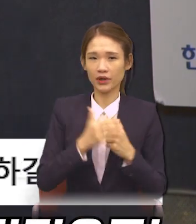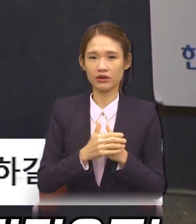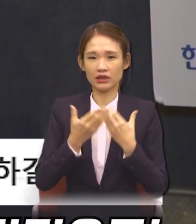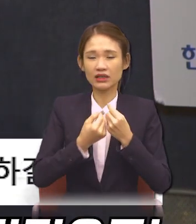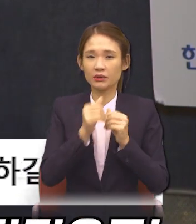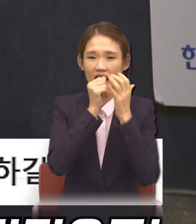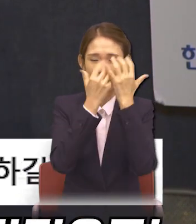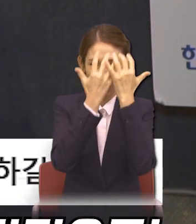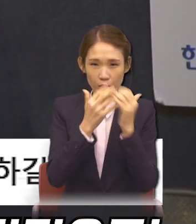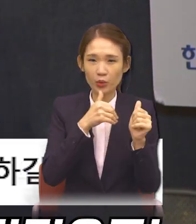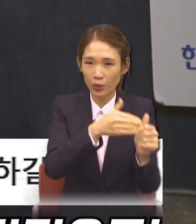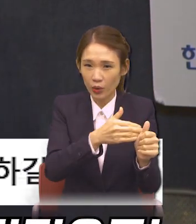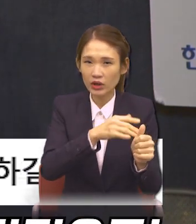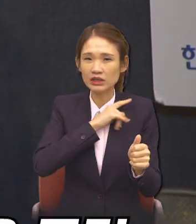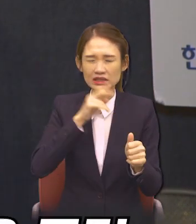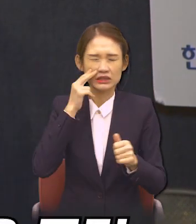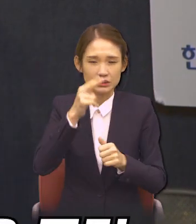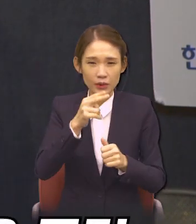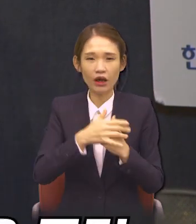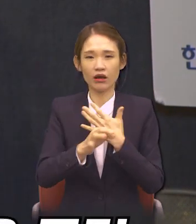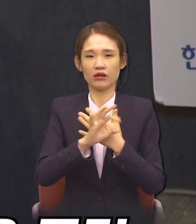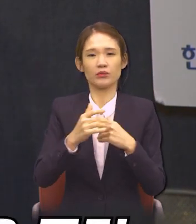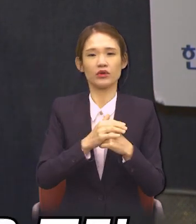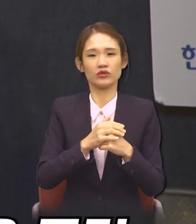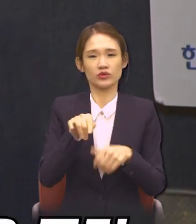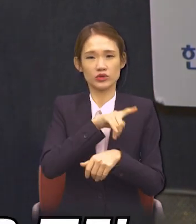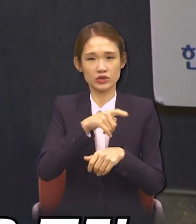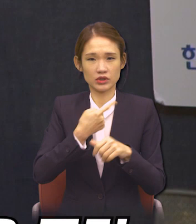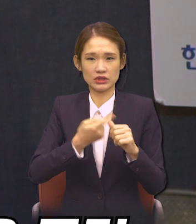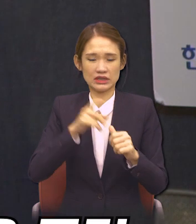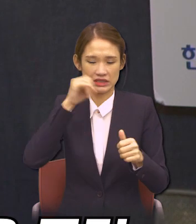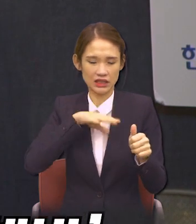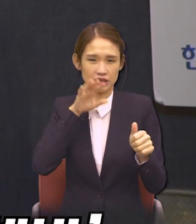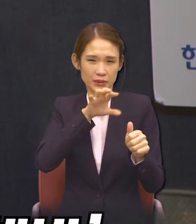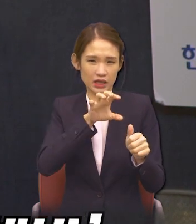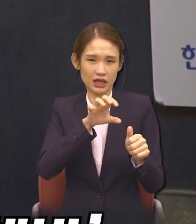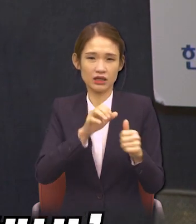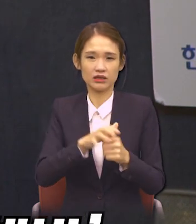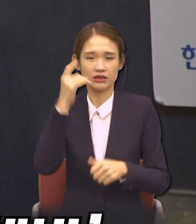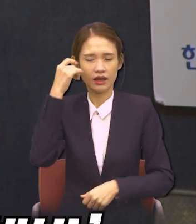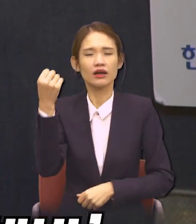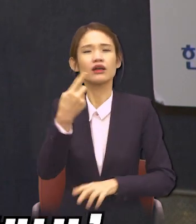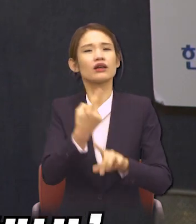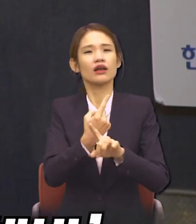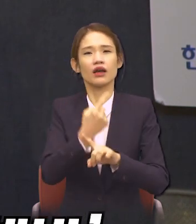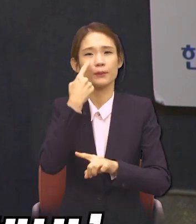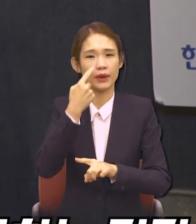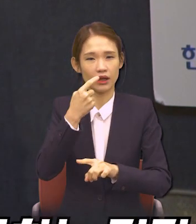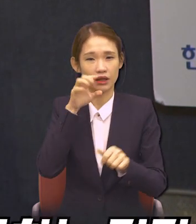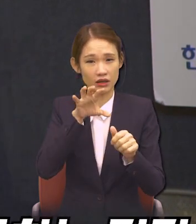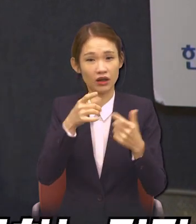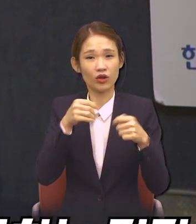감옥에 보낸다. 네. 정말 가장 극단적으로는 그렇지만 그냥 우리가 좀 핀잔을 준다. 야, 너 그거 좀 다시 생각해봐.